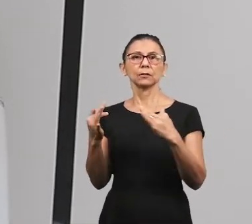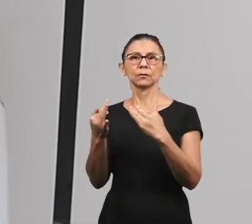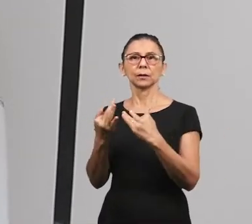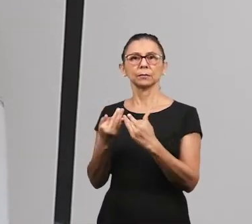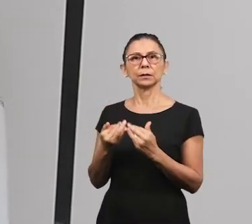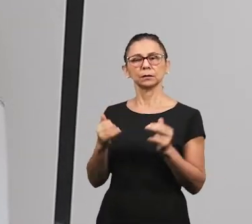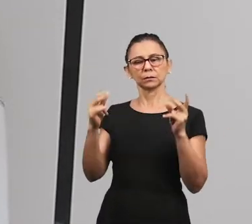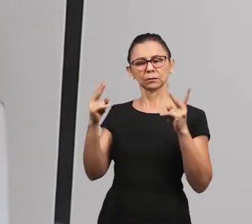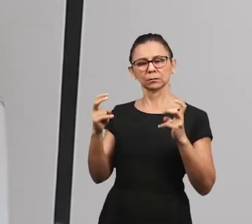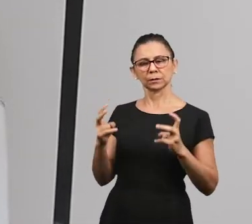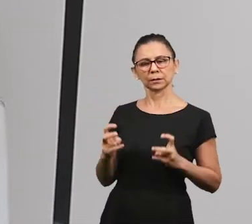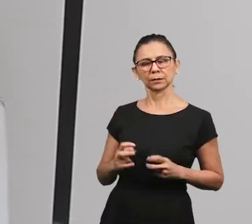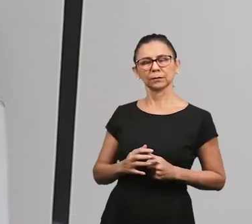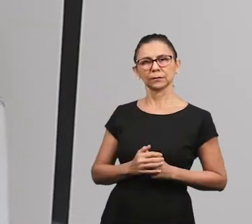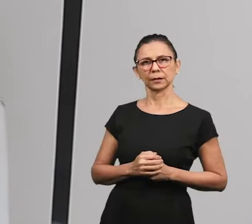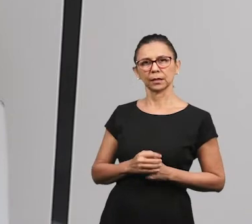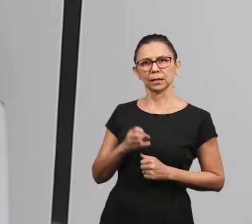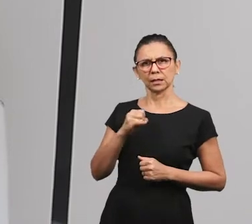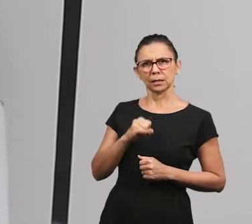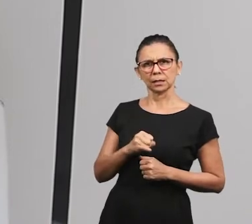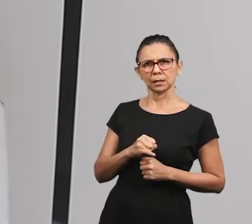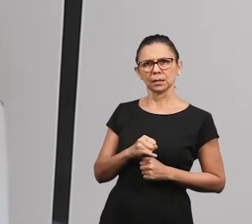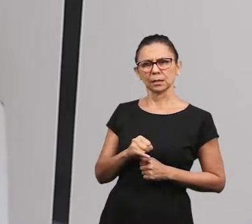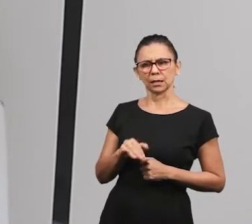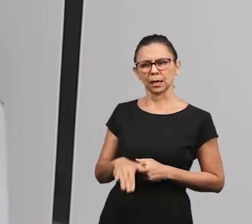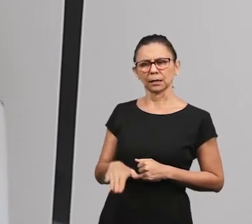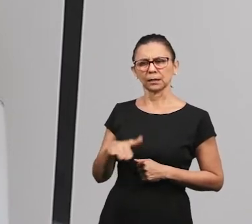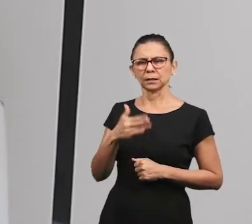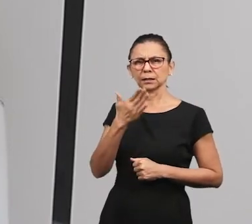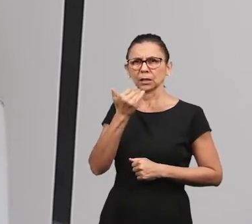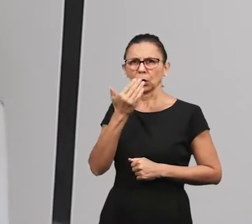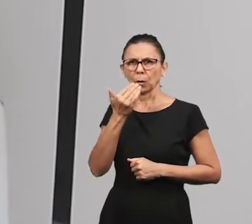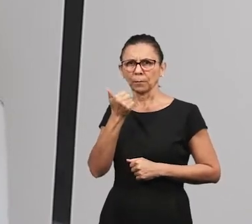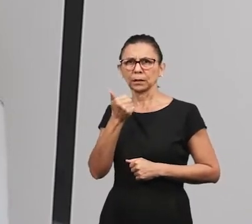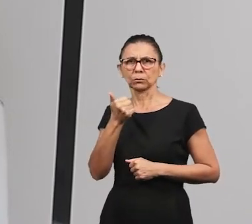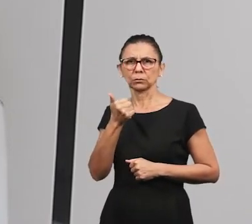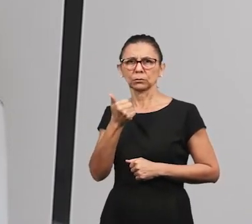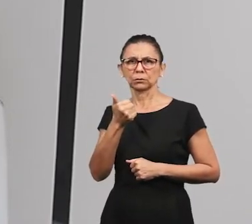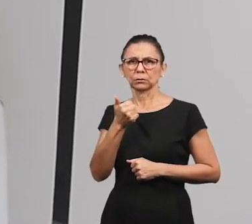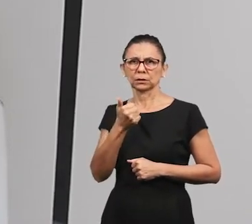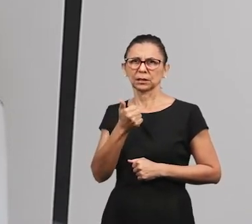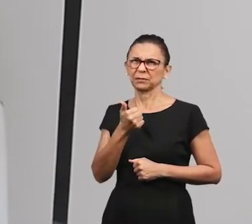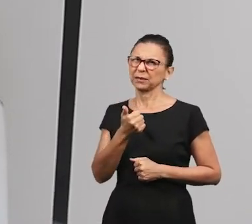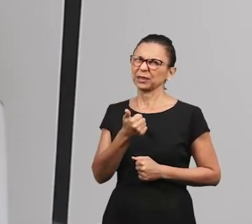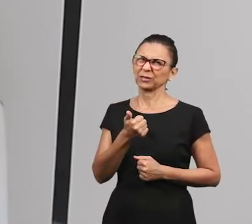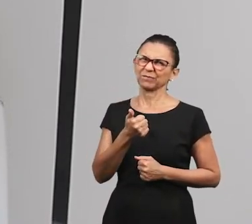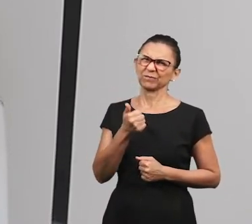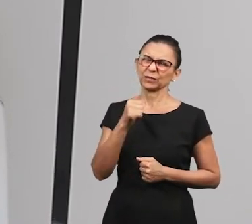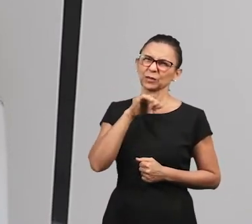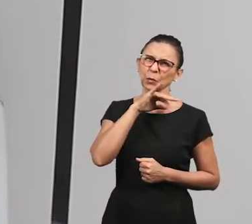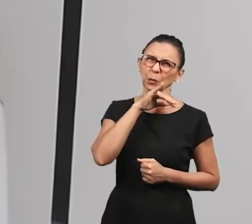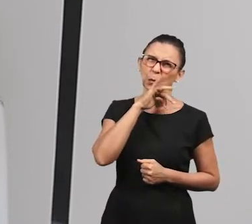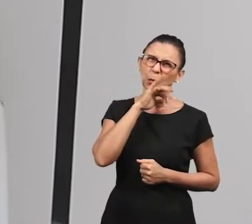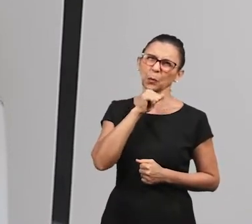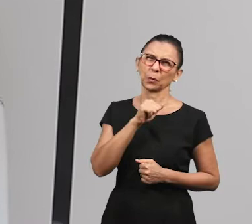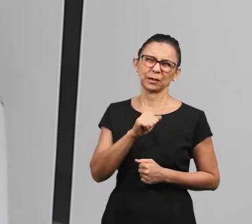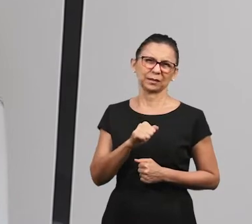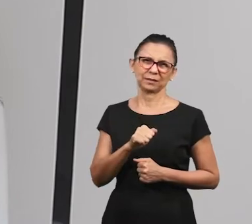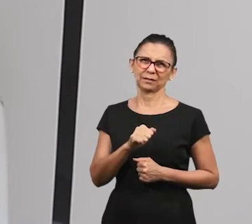поэтому семья, чтобы семья могла научить малыша, что